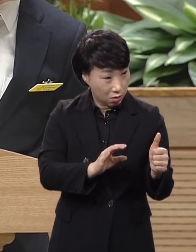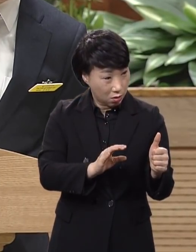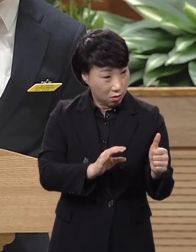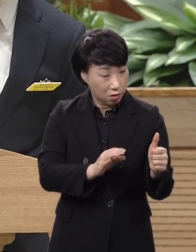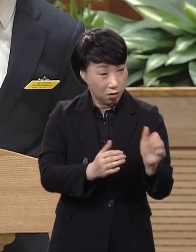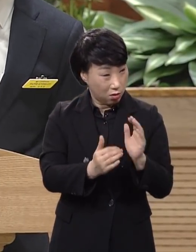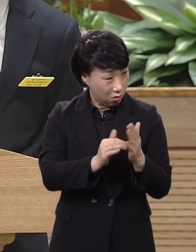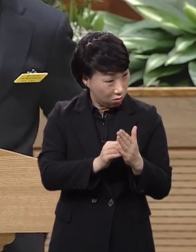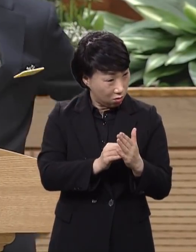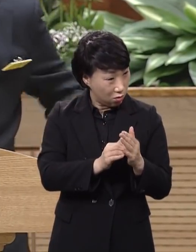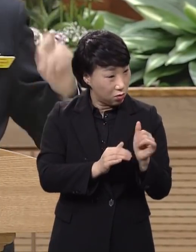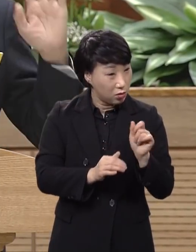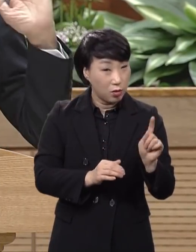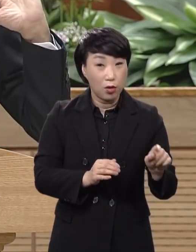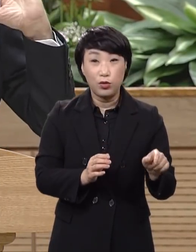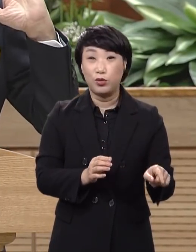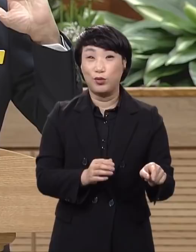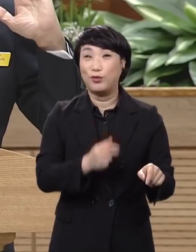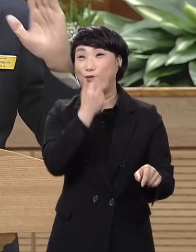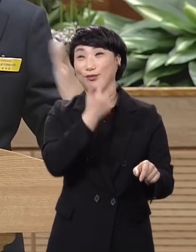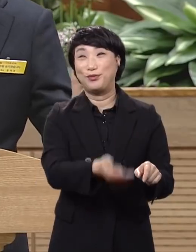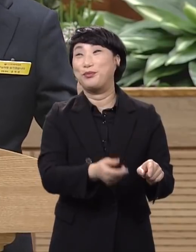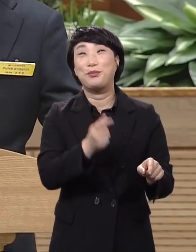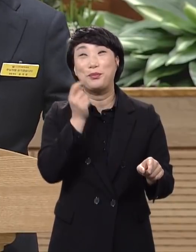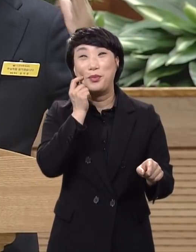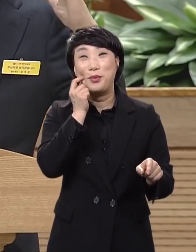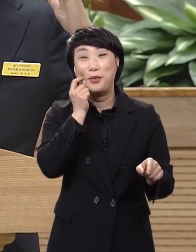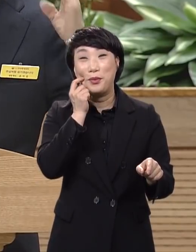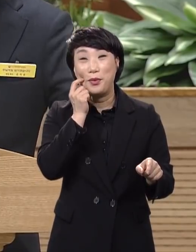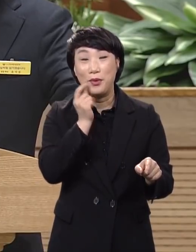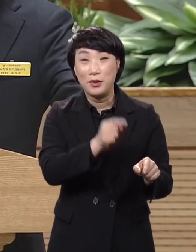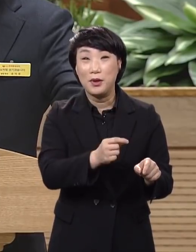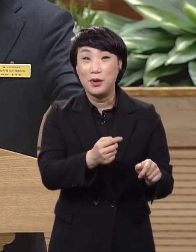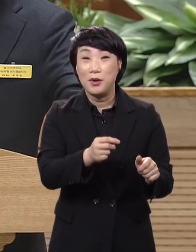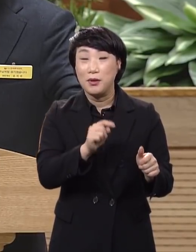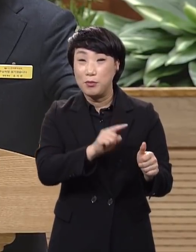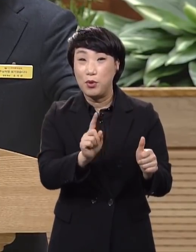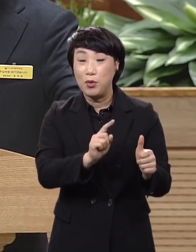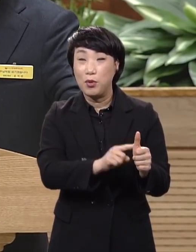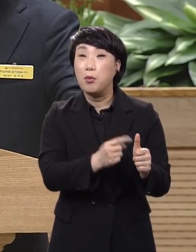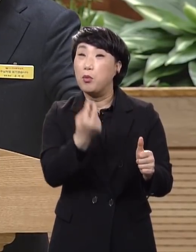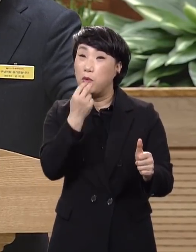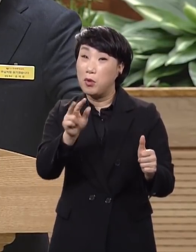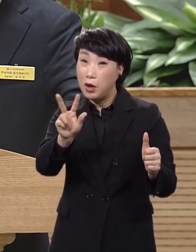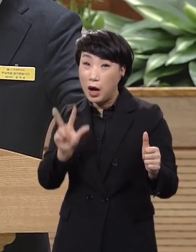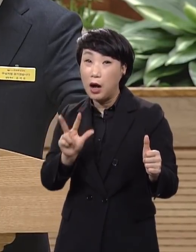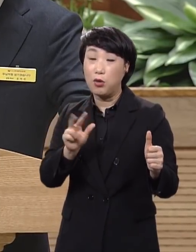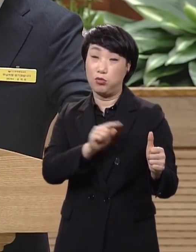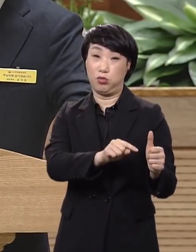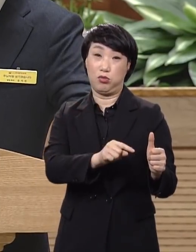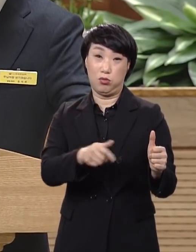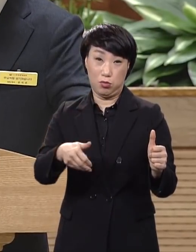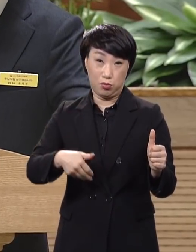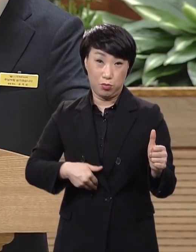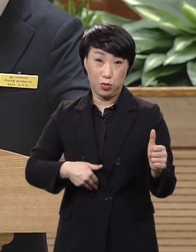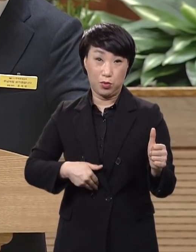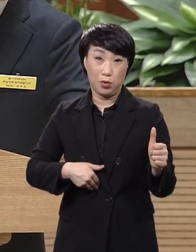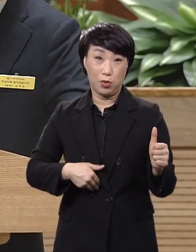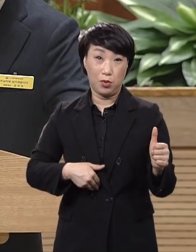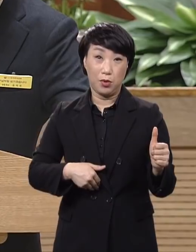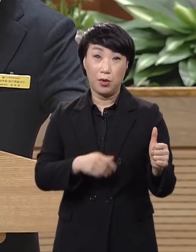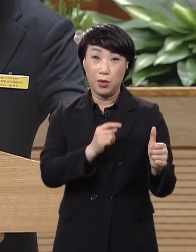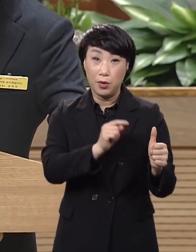거절해? 이건 목숨을 딱 내놓지 않고는 할 수